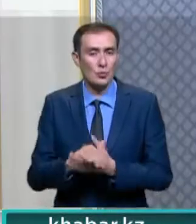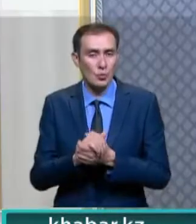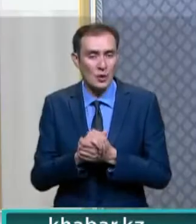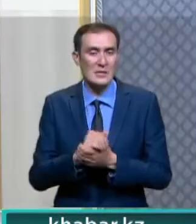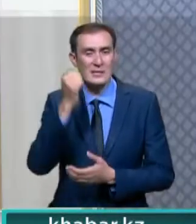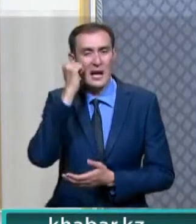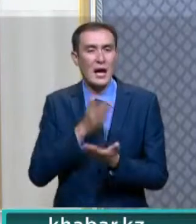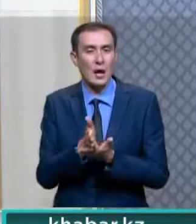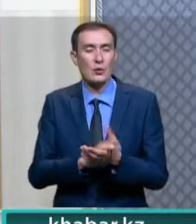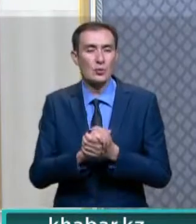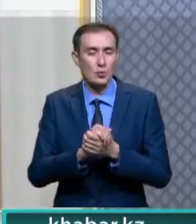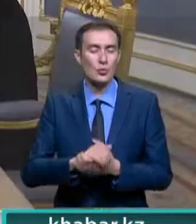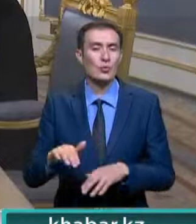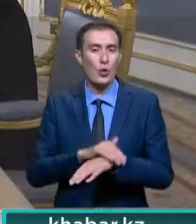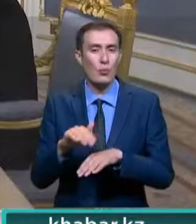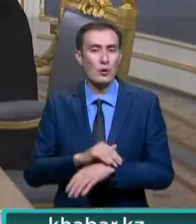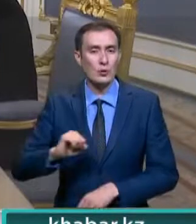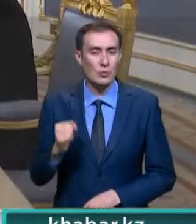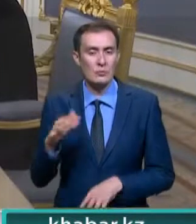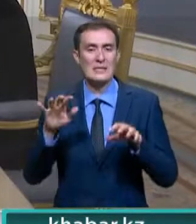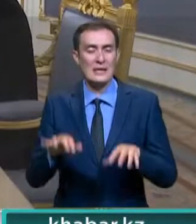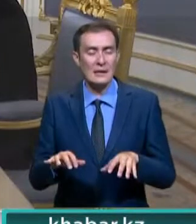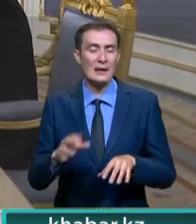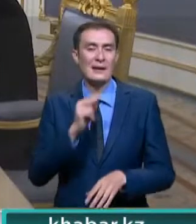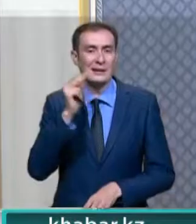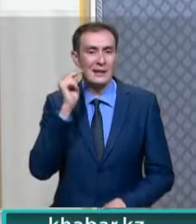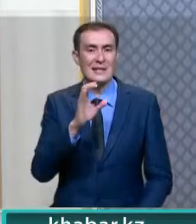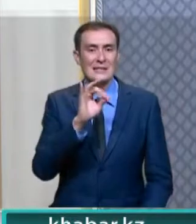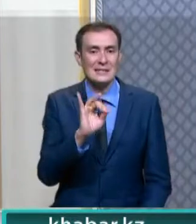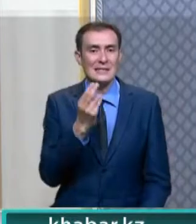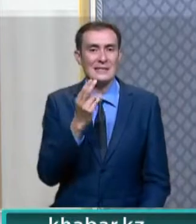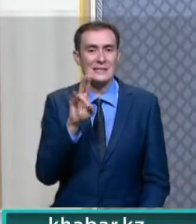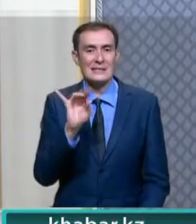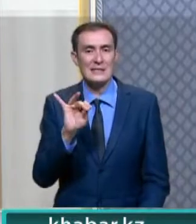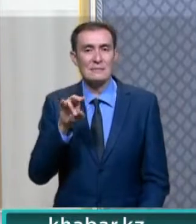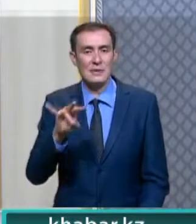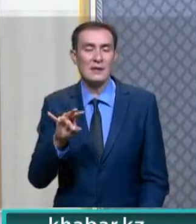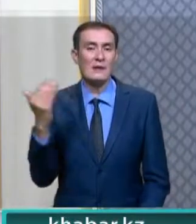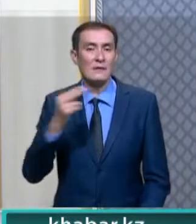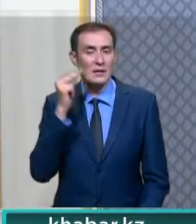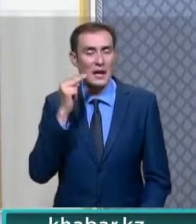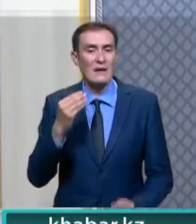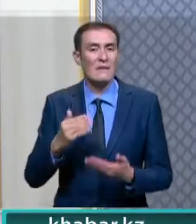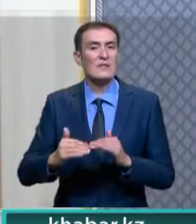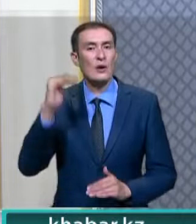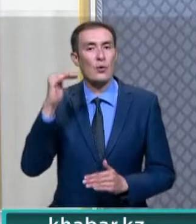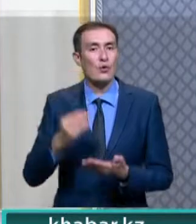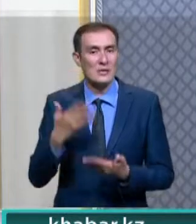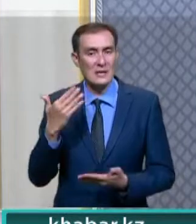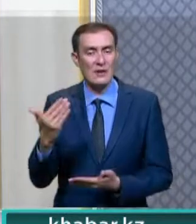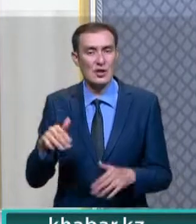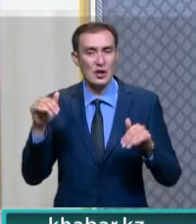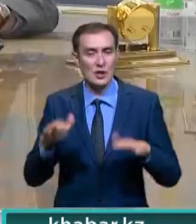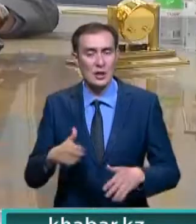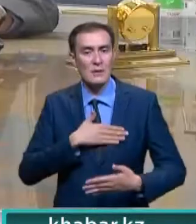старого друга, доброго друга, председателя, да, КНР господина Си Цзиньпина. Пекине высоко ценит ваше решение